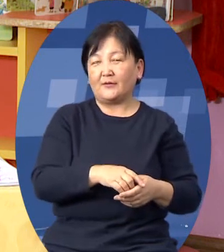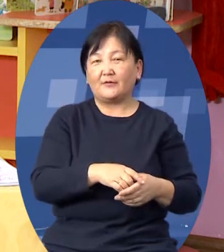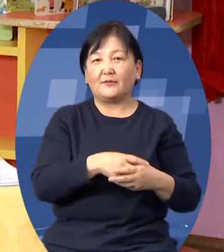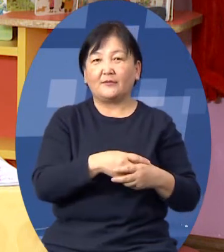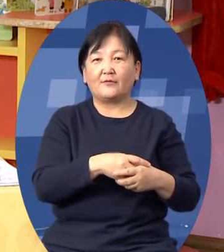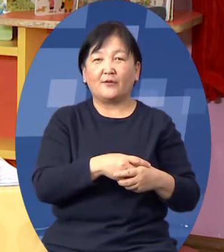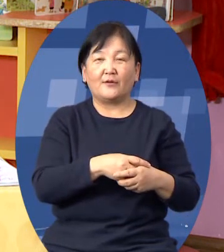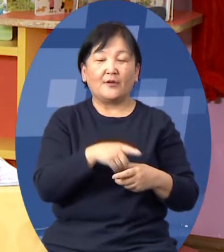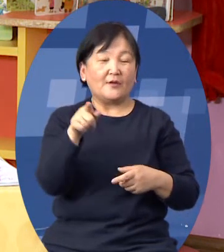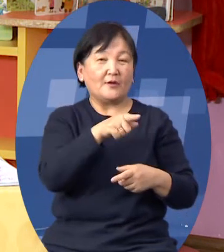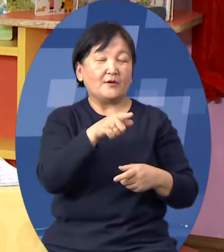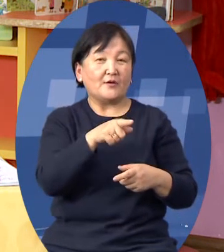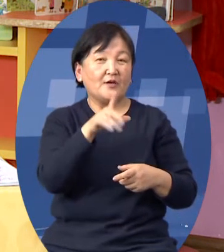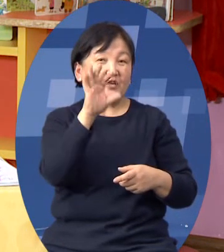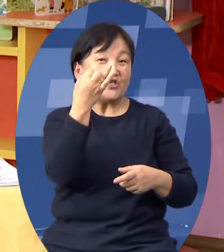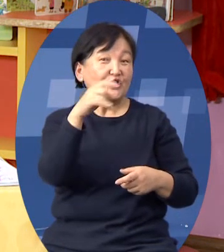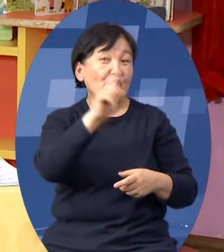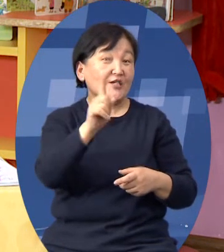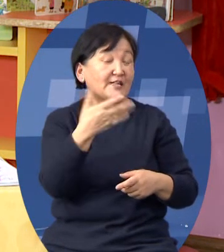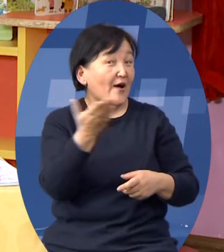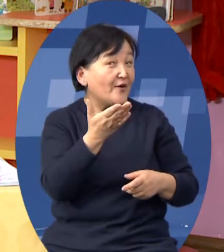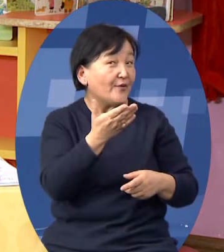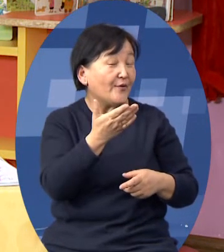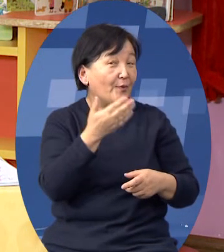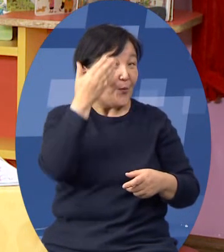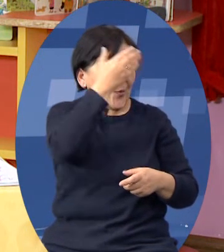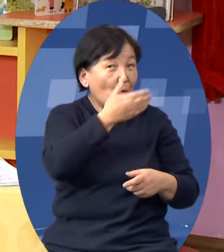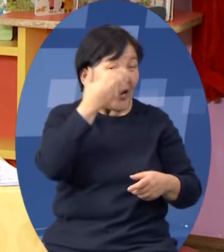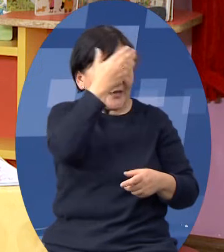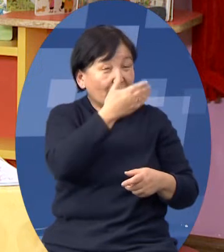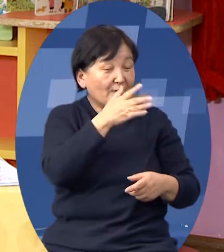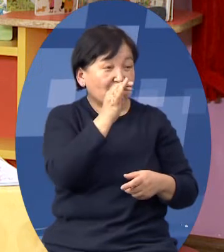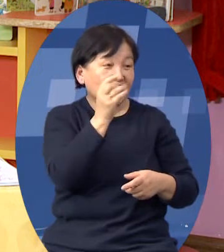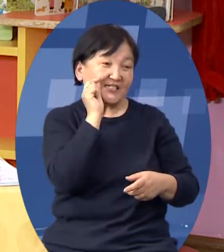Сайз нь хаана байна? Угаалгынхаа өрөөнөөс сайзаа хараарай хүүхдүүдээ.